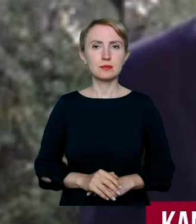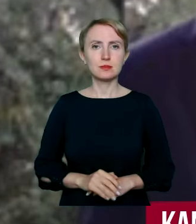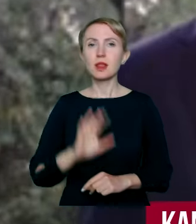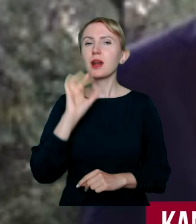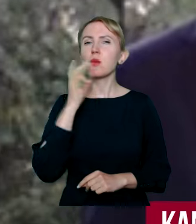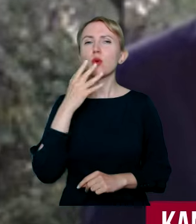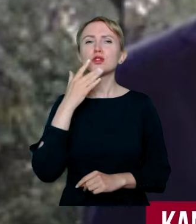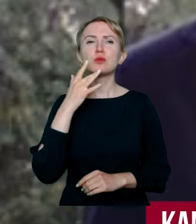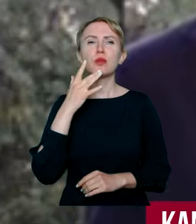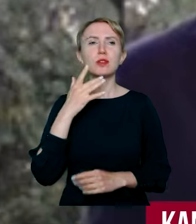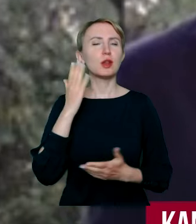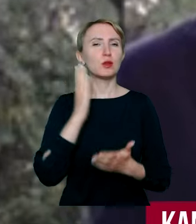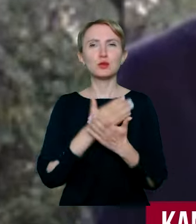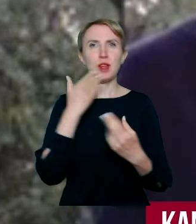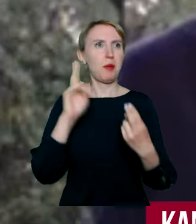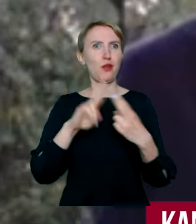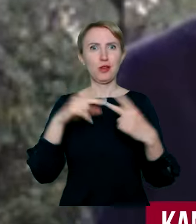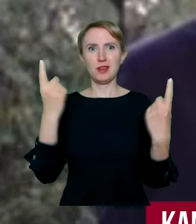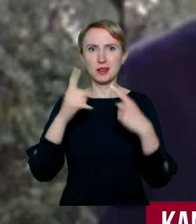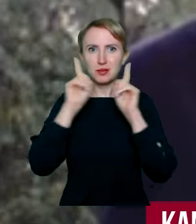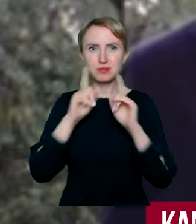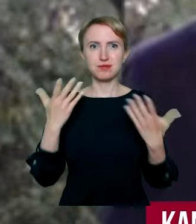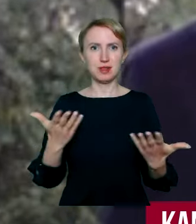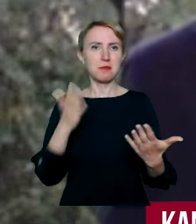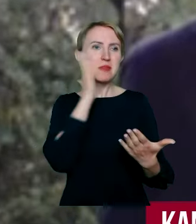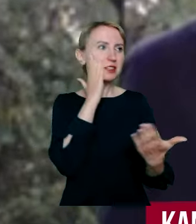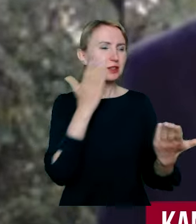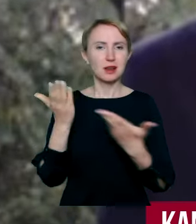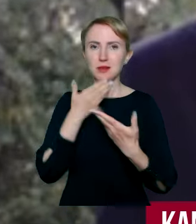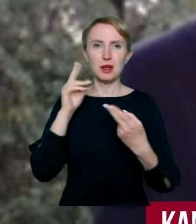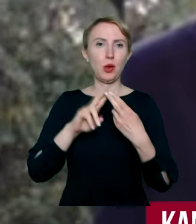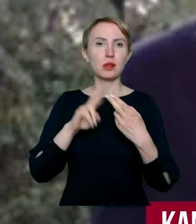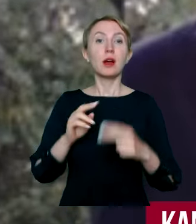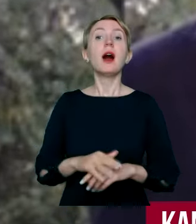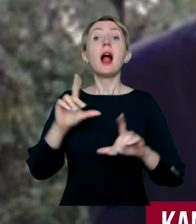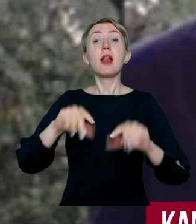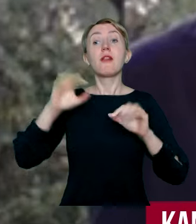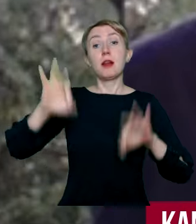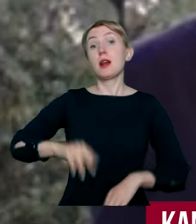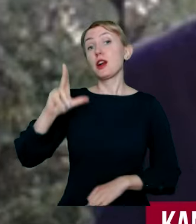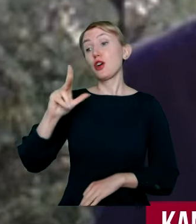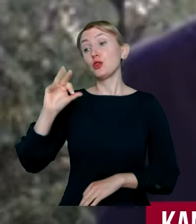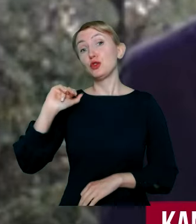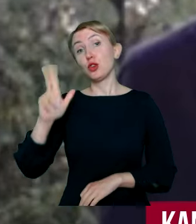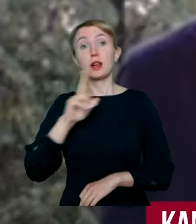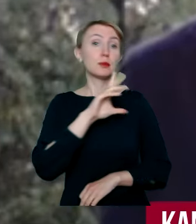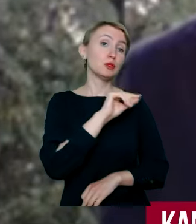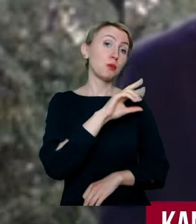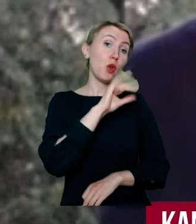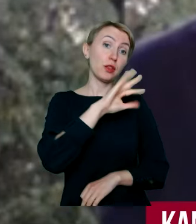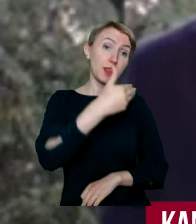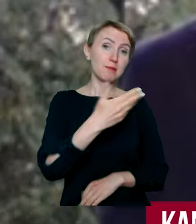chyba z bazą, czyli utracił kontakt z mieszkańcami. Natomiast wybór między panią Kosiorek a panem Szemiotem jest dla na